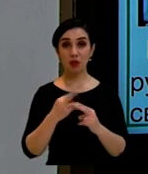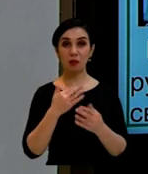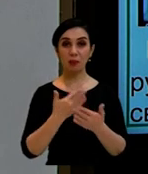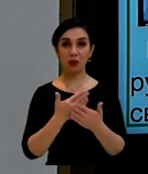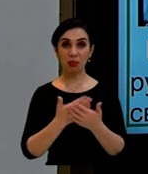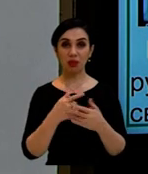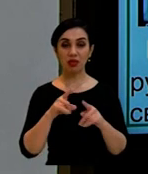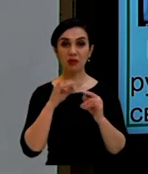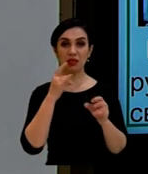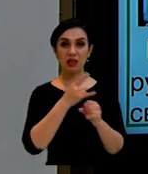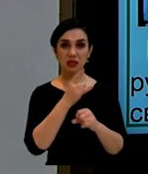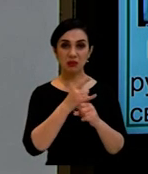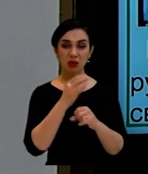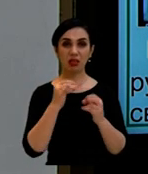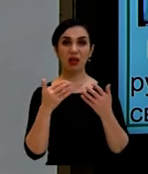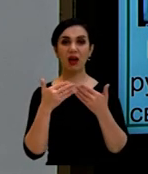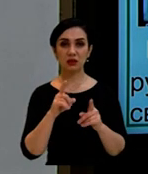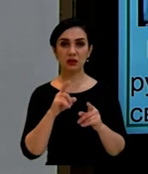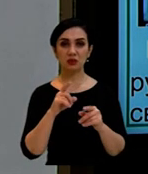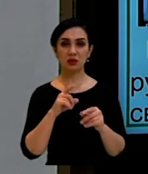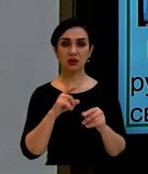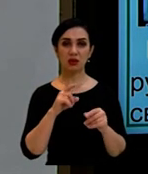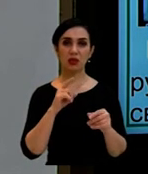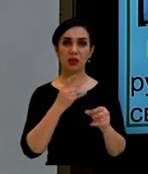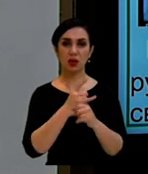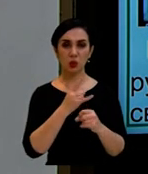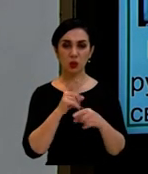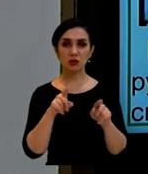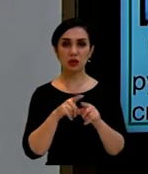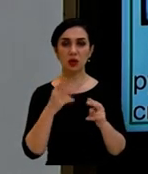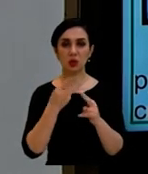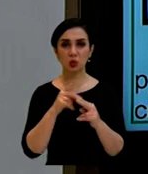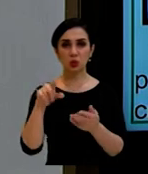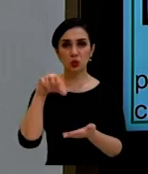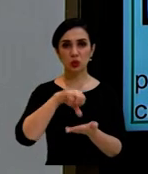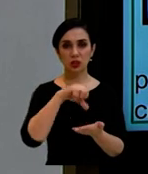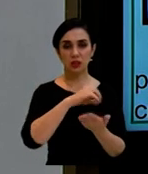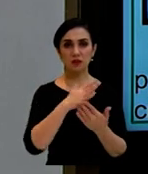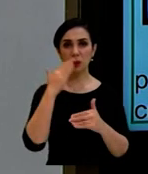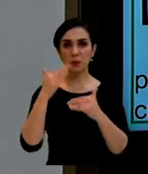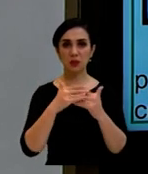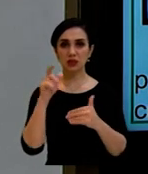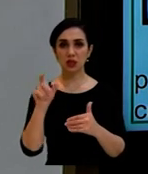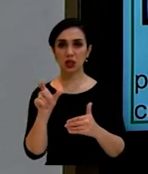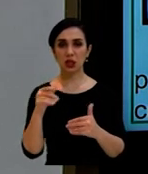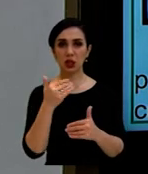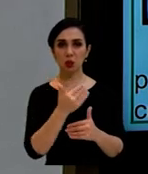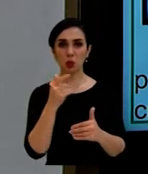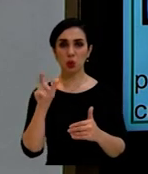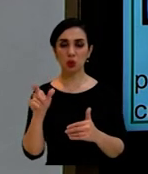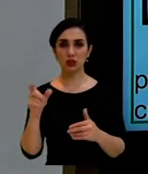насмешек и откровенного надувательство в котором участвуют и близкие ему люди